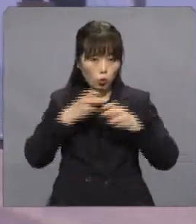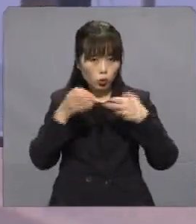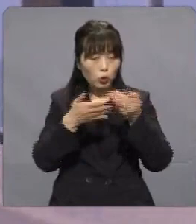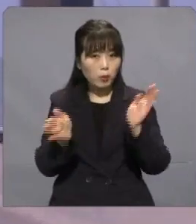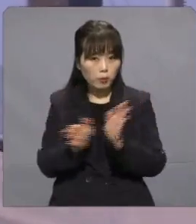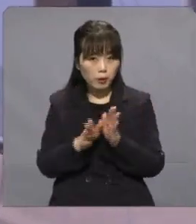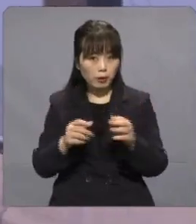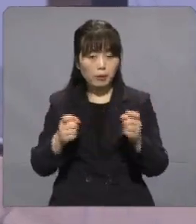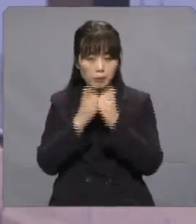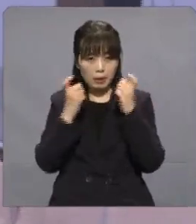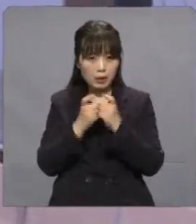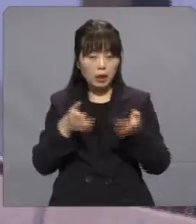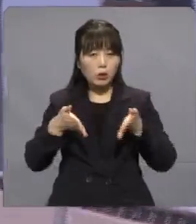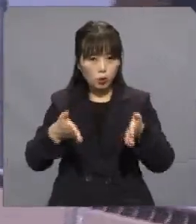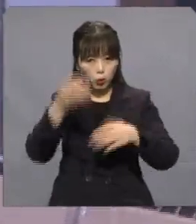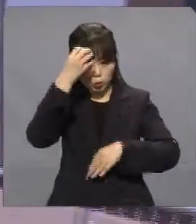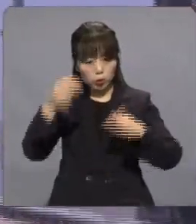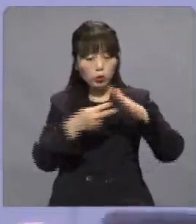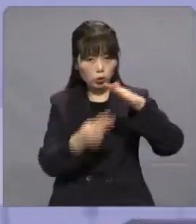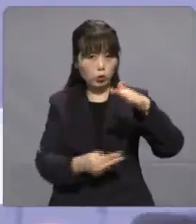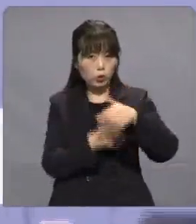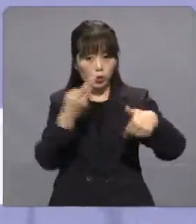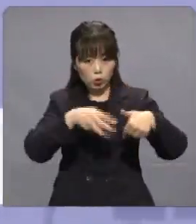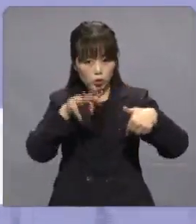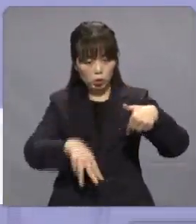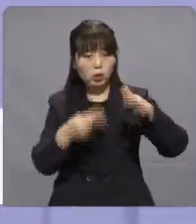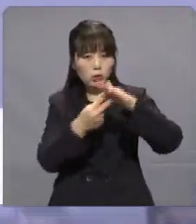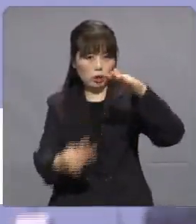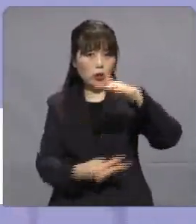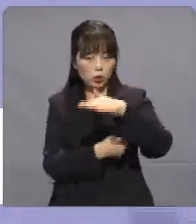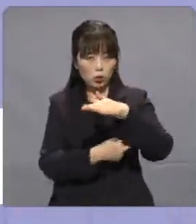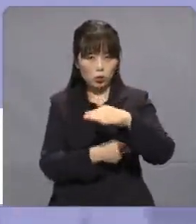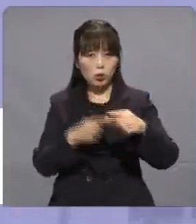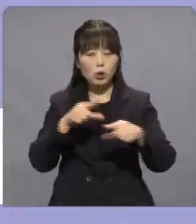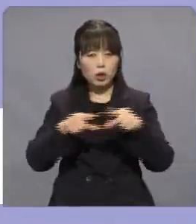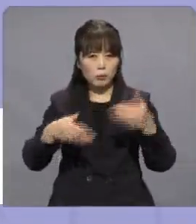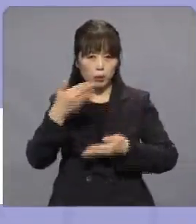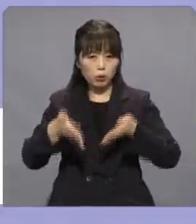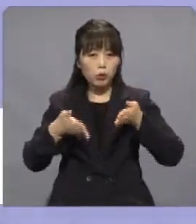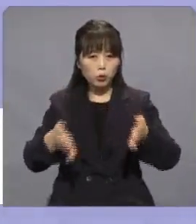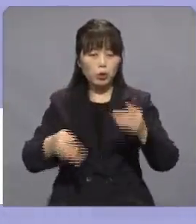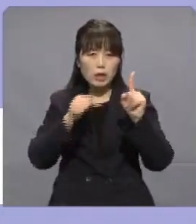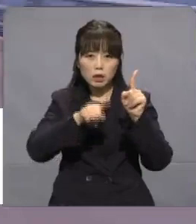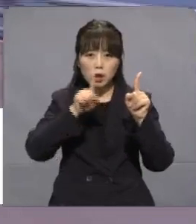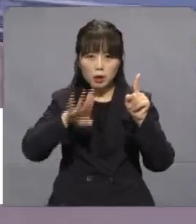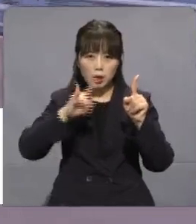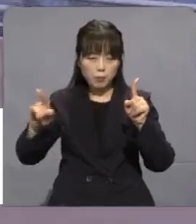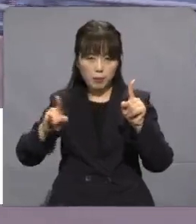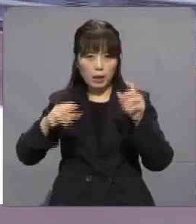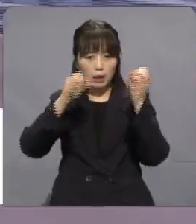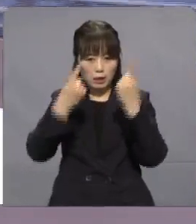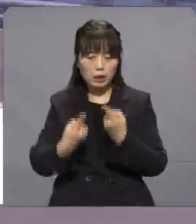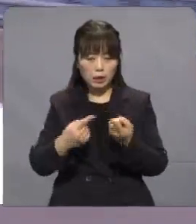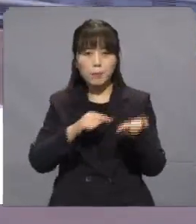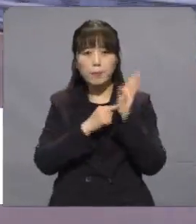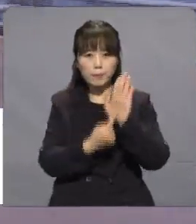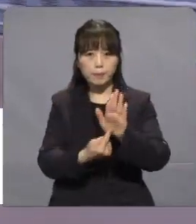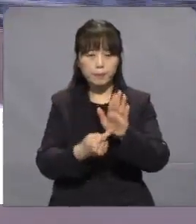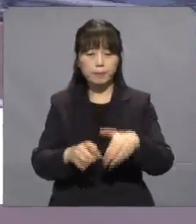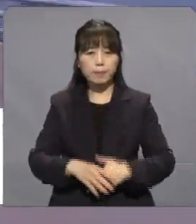국토교통부는 민자도로인 영종대교와 인천대교 통행료를 제정도로의 1.1배 수준으로 인하하겠다는 계획을